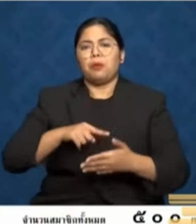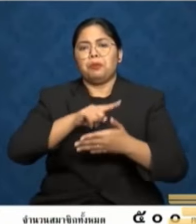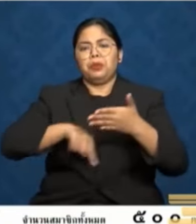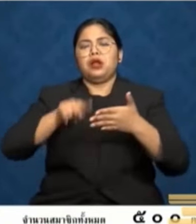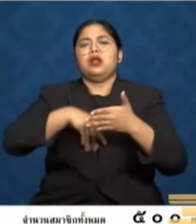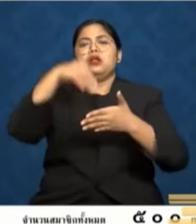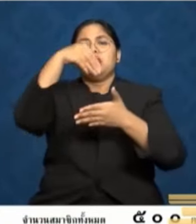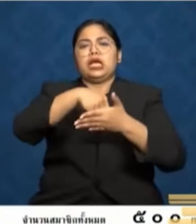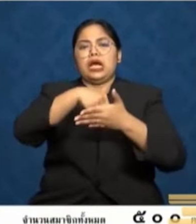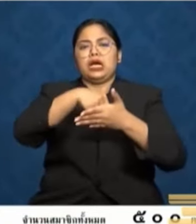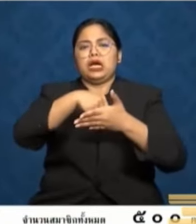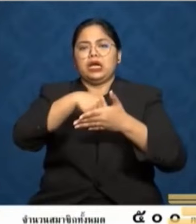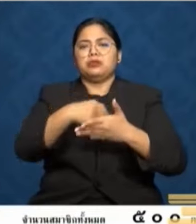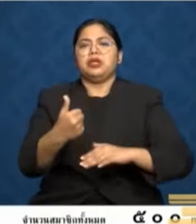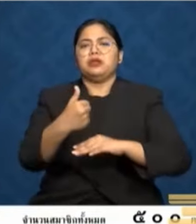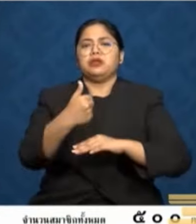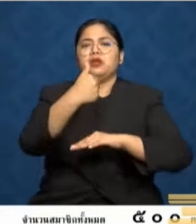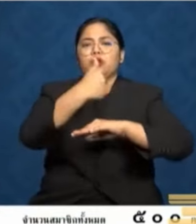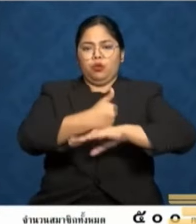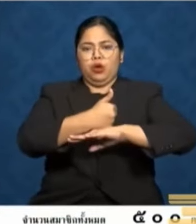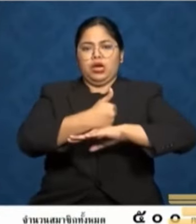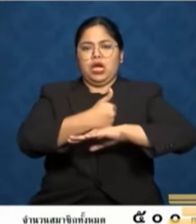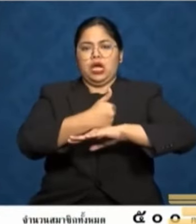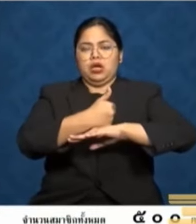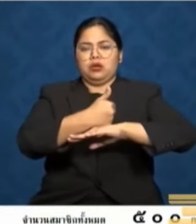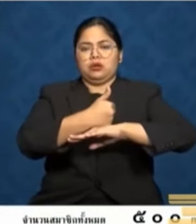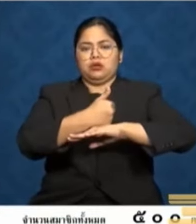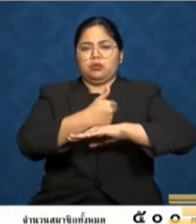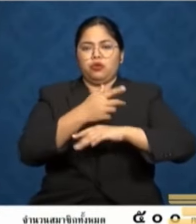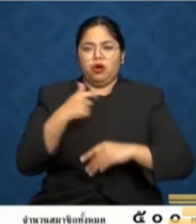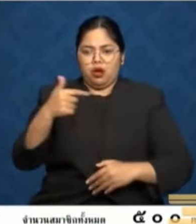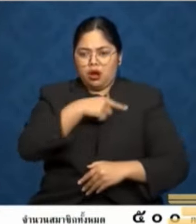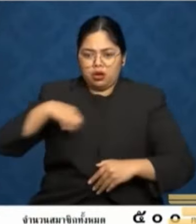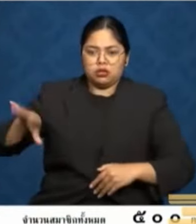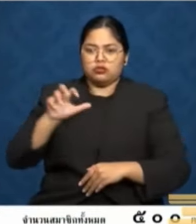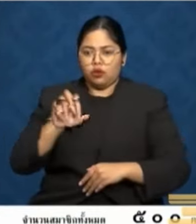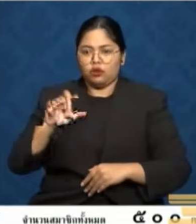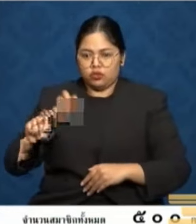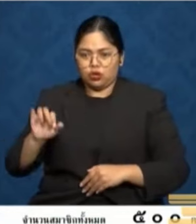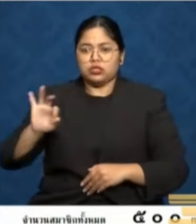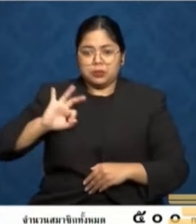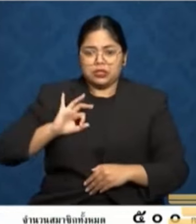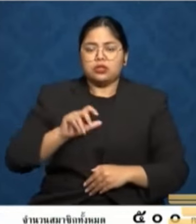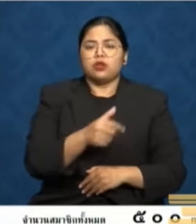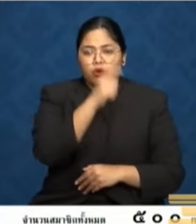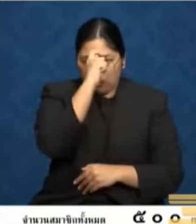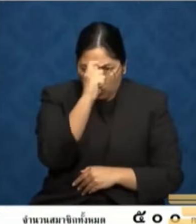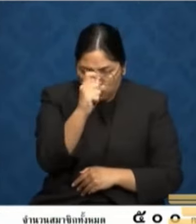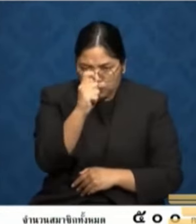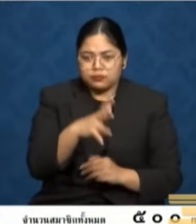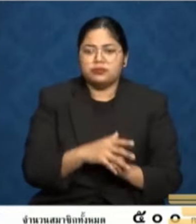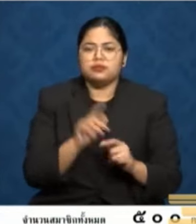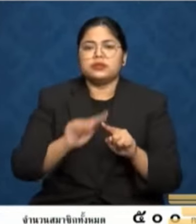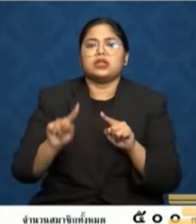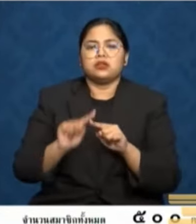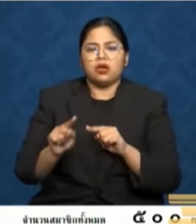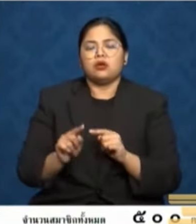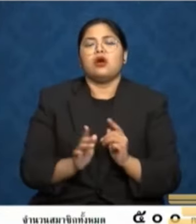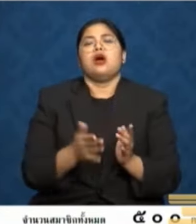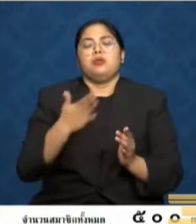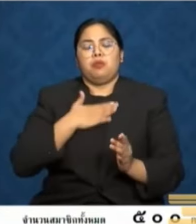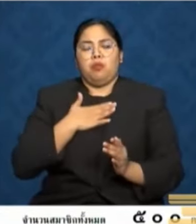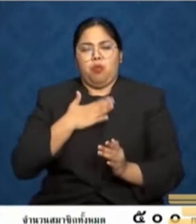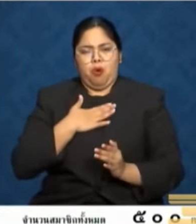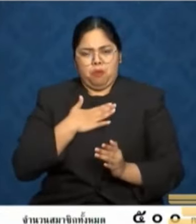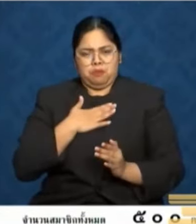ตั้งมาเป็นผู้นำของเราก็คือเป็นหัวหน้าพวกพวกเราที่เราเคารพโดยส่วนตัวของผมนี่นะครับผมก็ชื่นชม